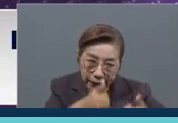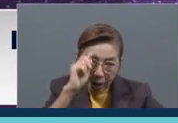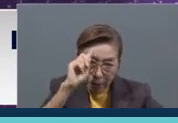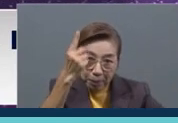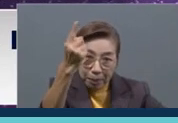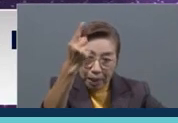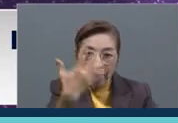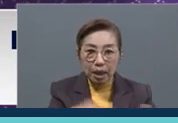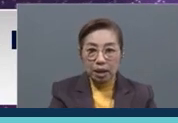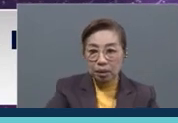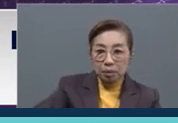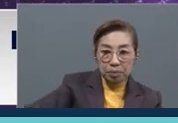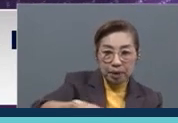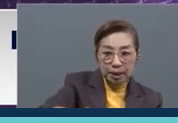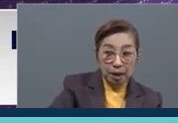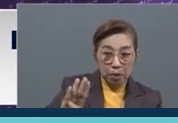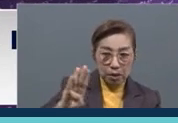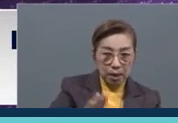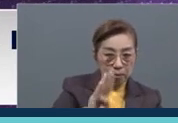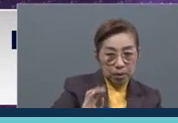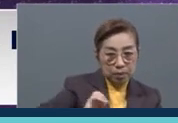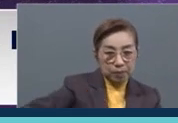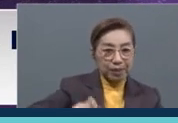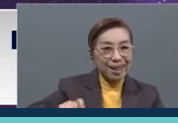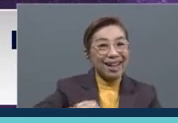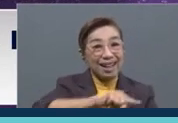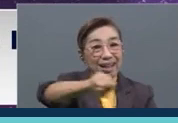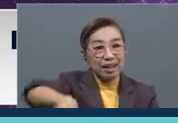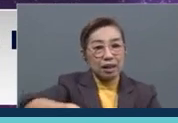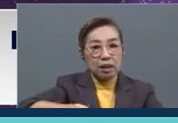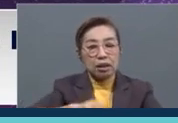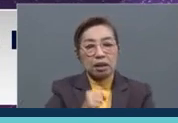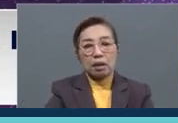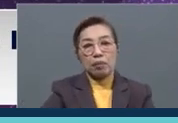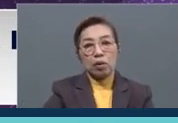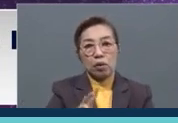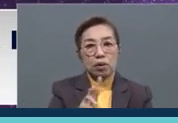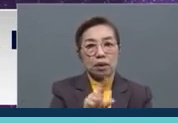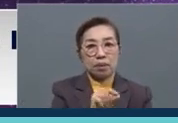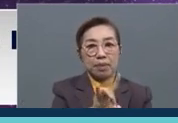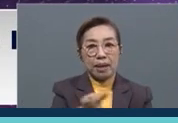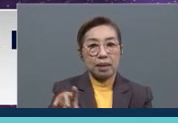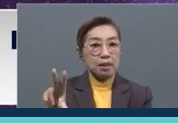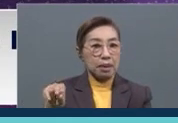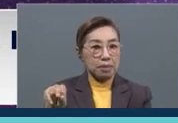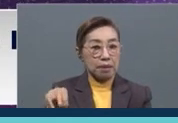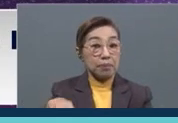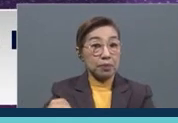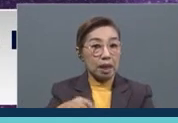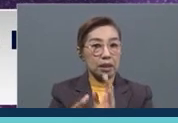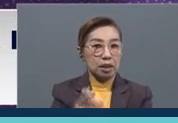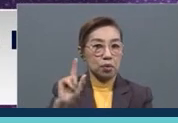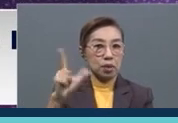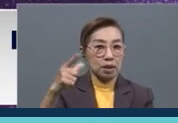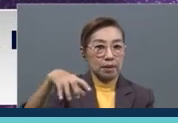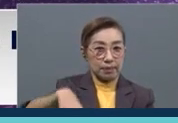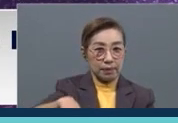2567ณหอประชุมแห่งชาติสิริกิติ์ชั้นจีห.1และห.2วริศราโตปะรายงาน